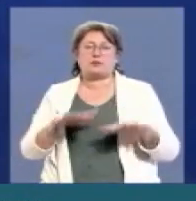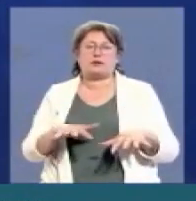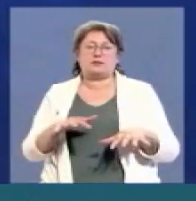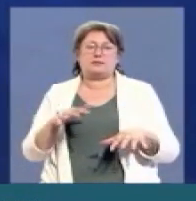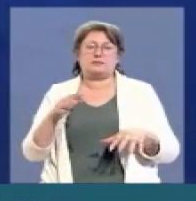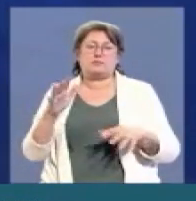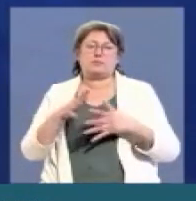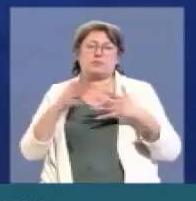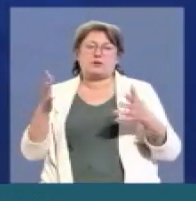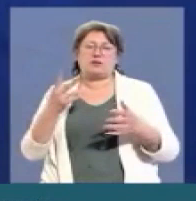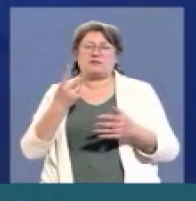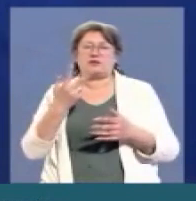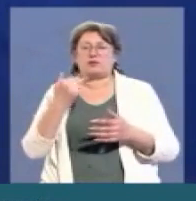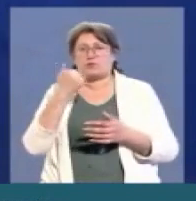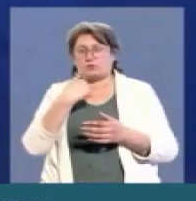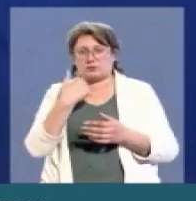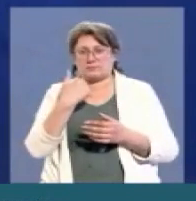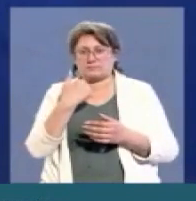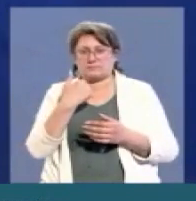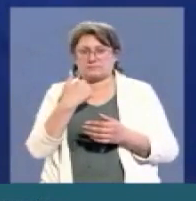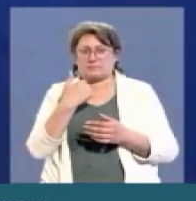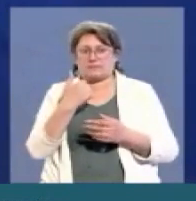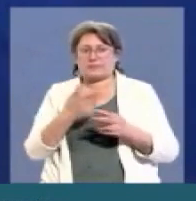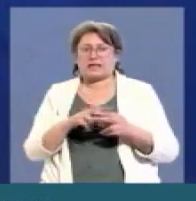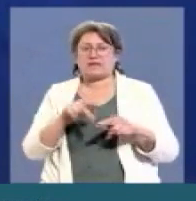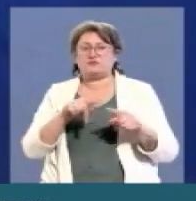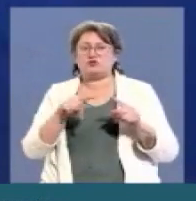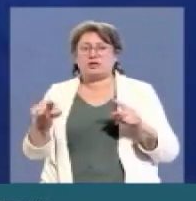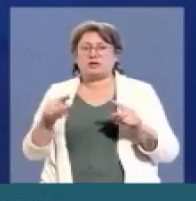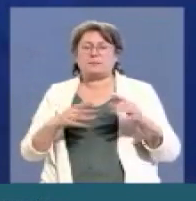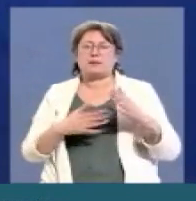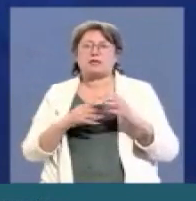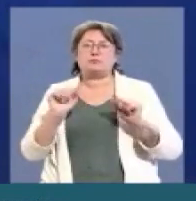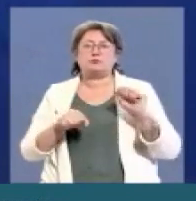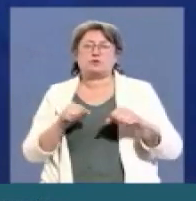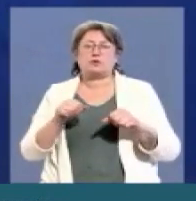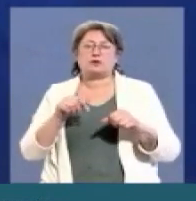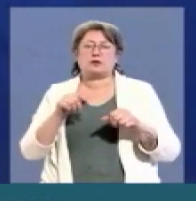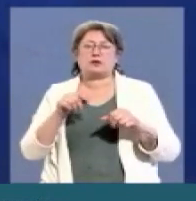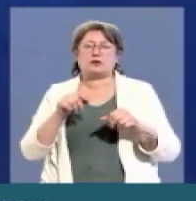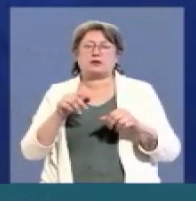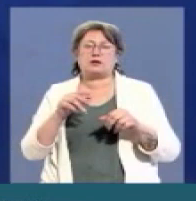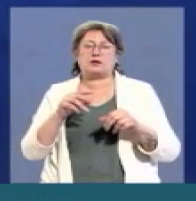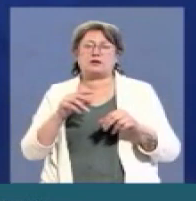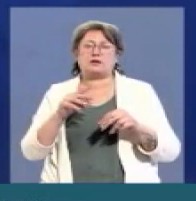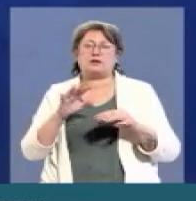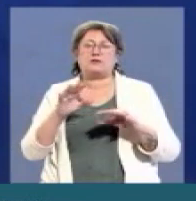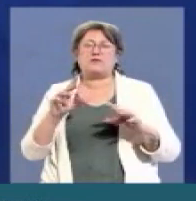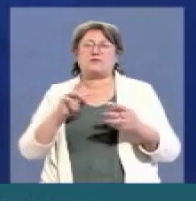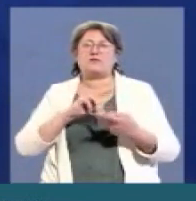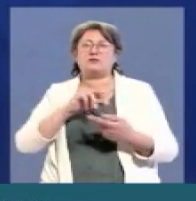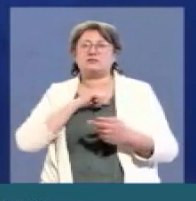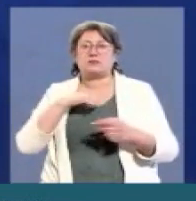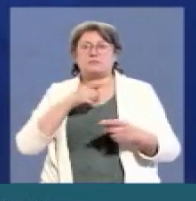давностью более 2-3 года, на которых в течение предельно допустимого срока не произошло естественное